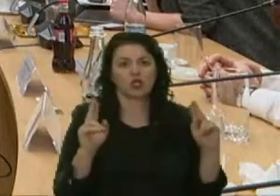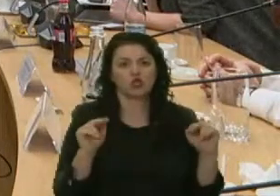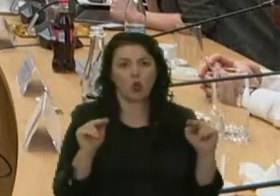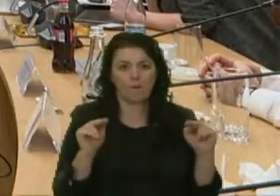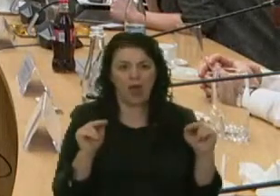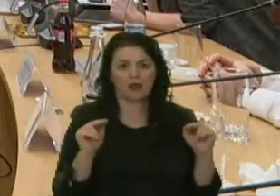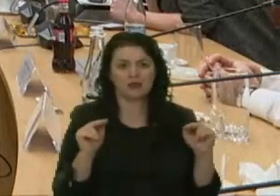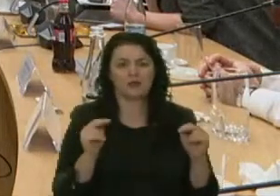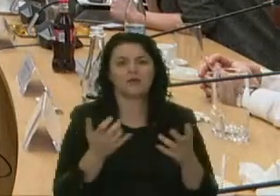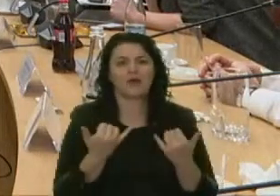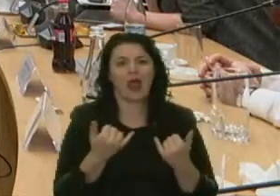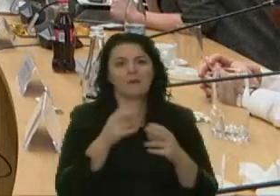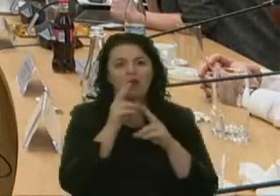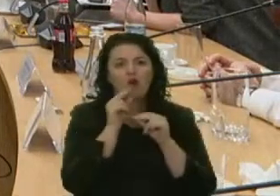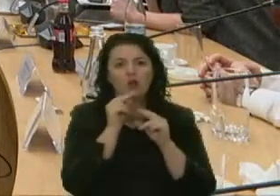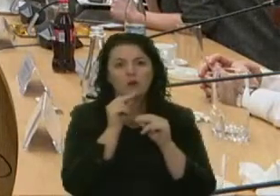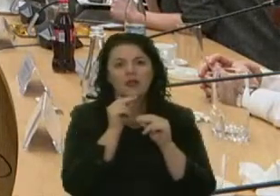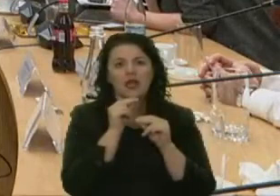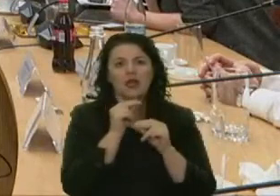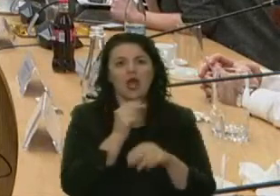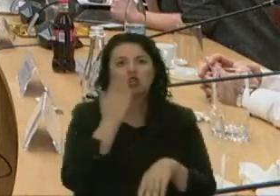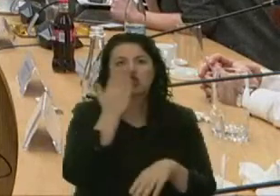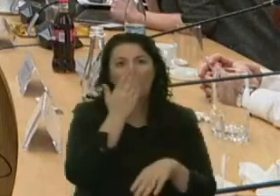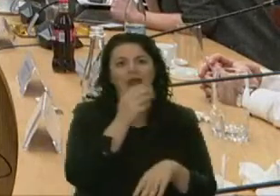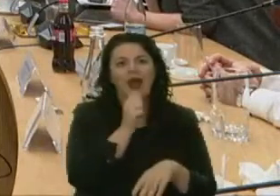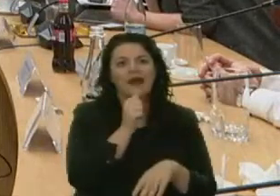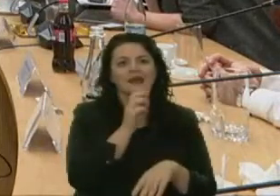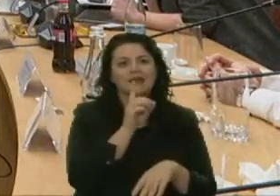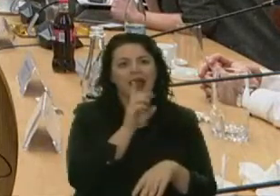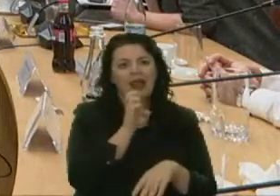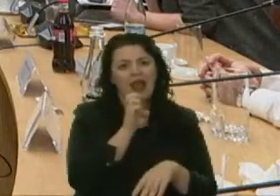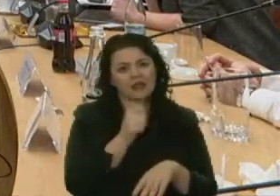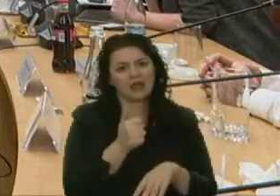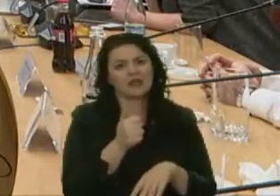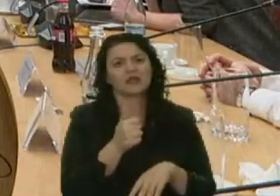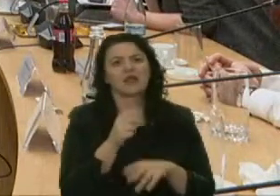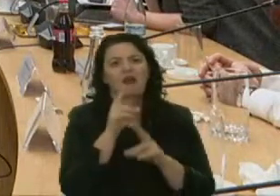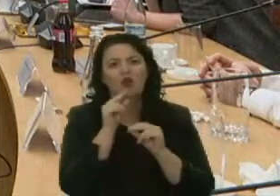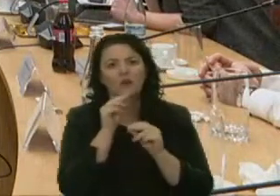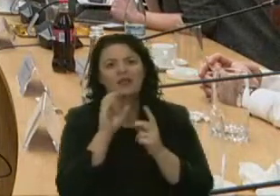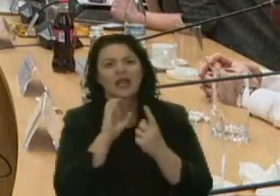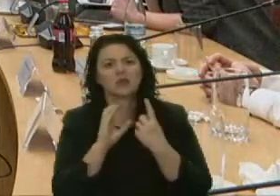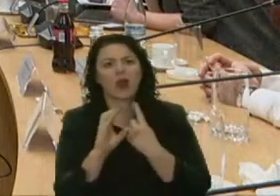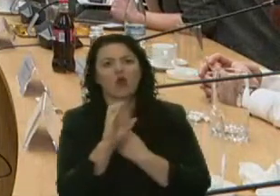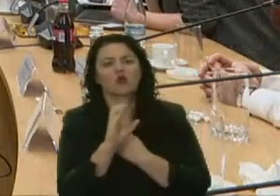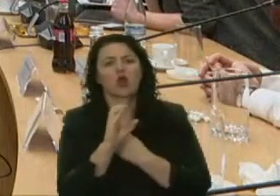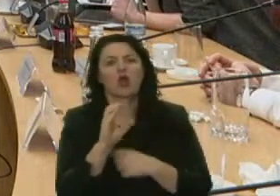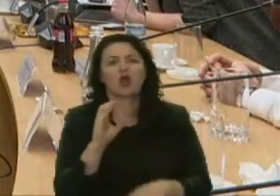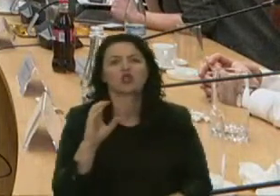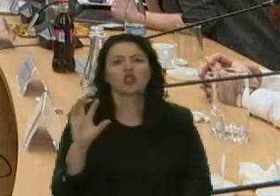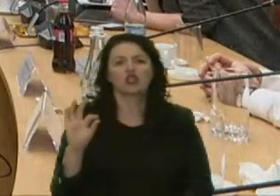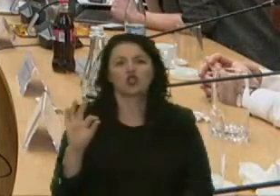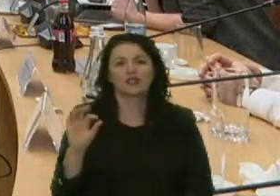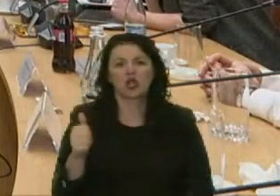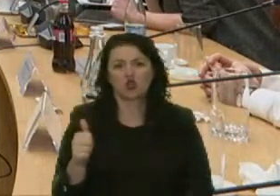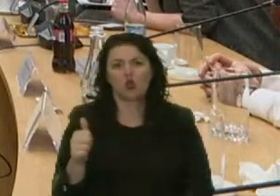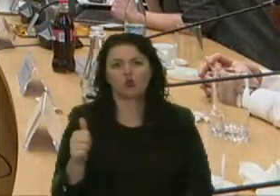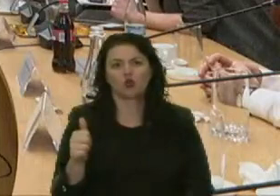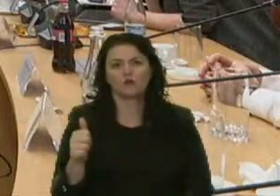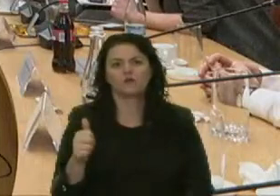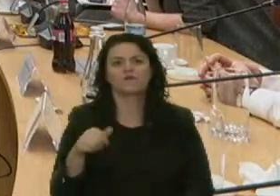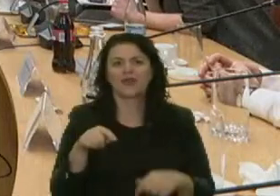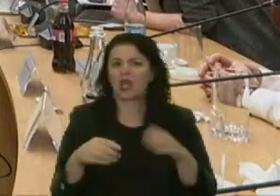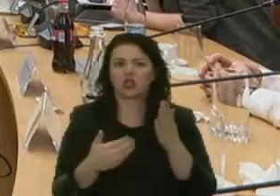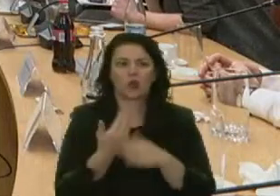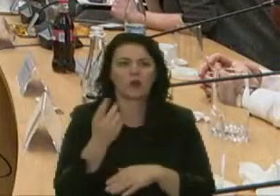pentru că am vorbit aproape la fel de mult despre școala aldan în timpul ședinței cât am vorbit despre cultura și OG 51 ceea ce